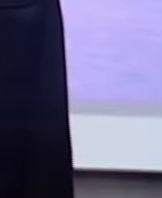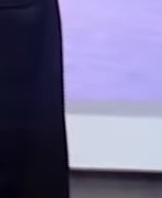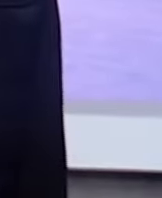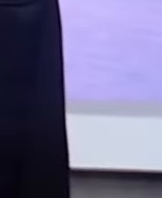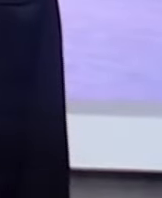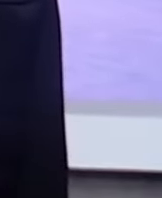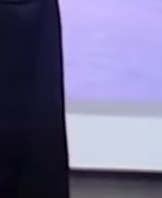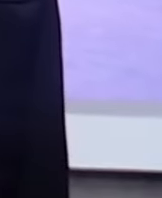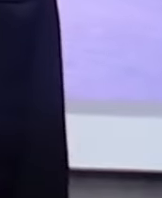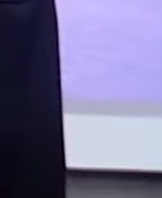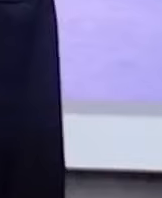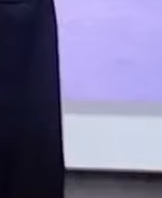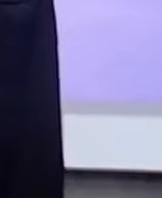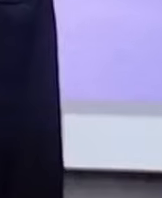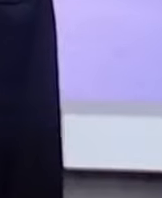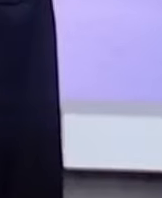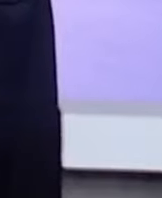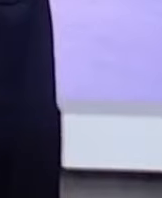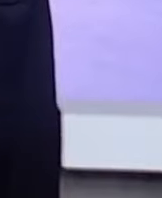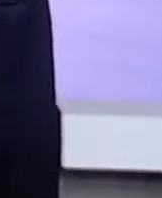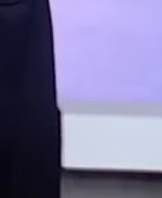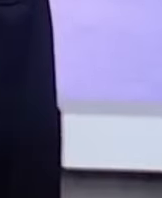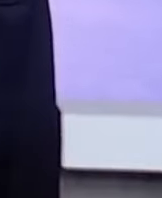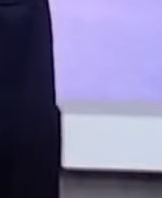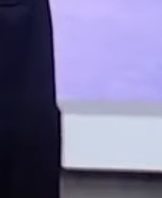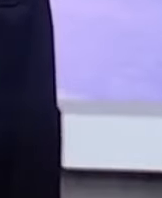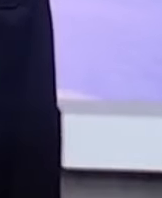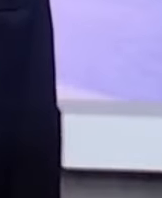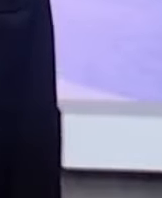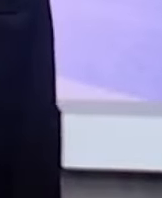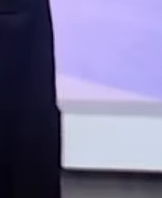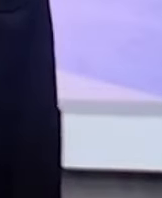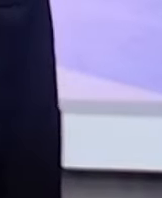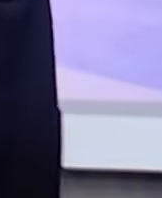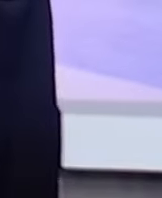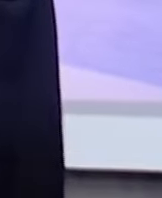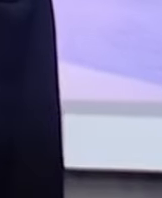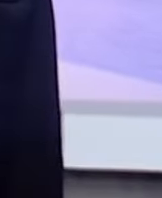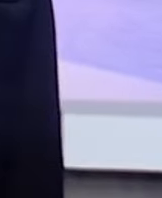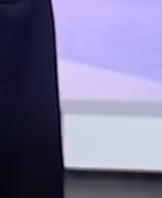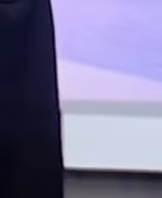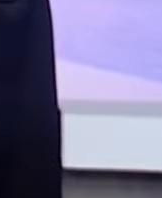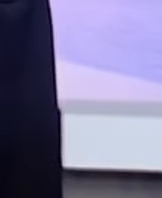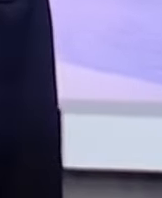saksi. Mag-subscribe sa GMA Integrated News sa YouTube at para sa mga kapuso abroad,